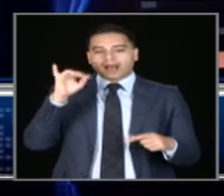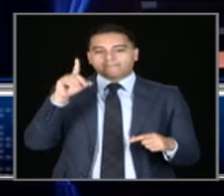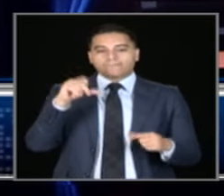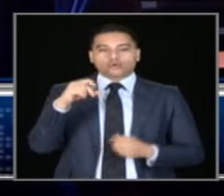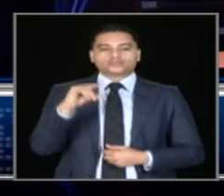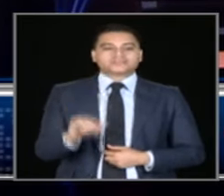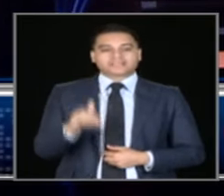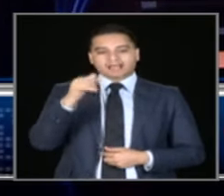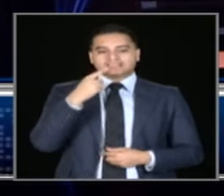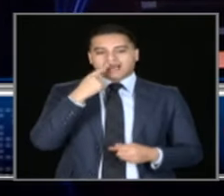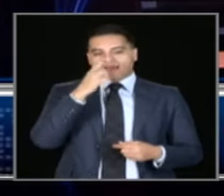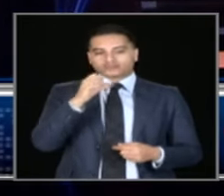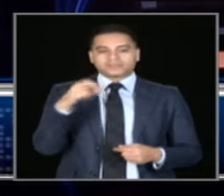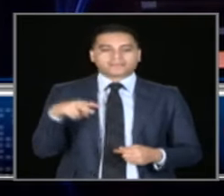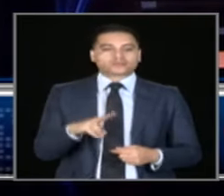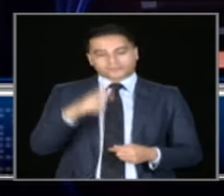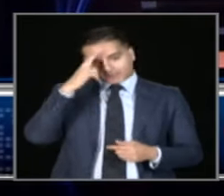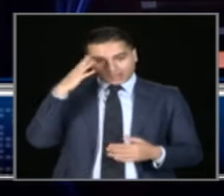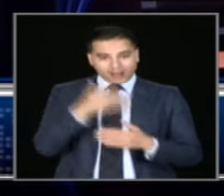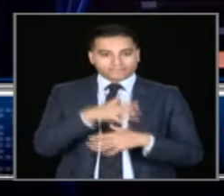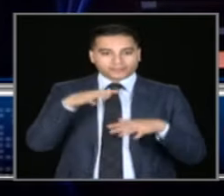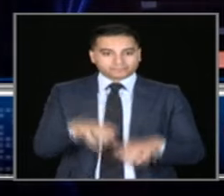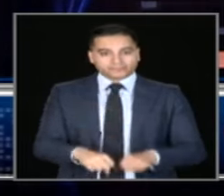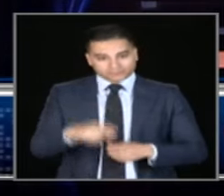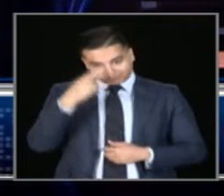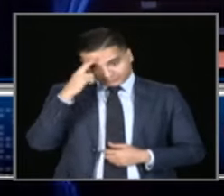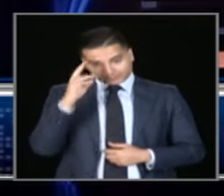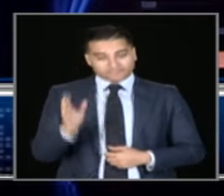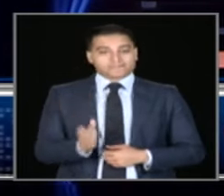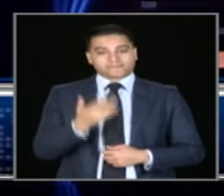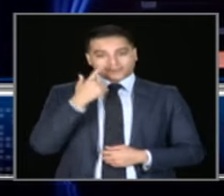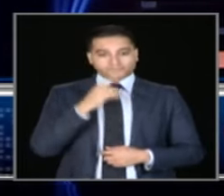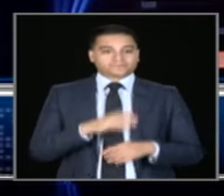بوت اللي ارتبك